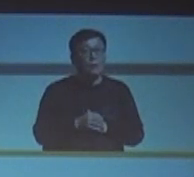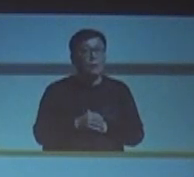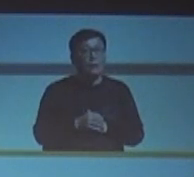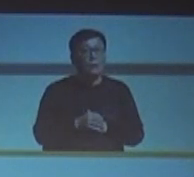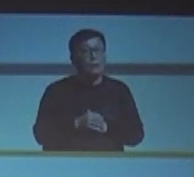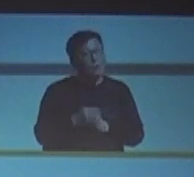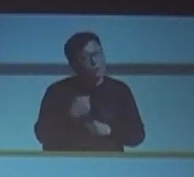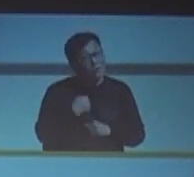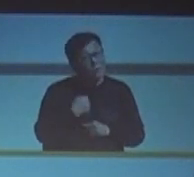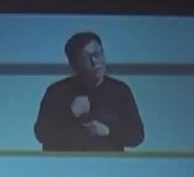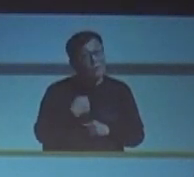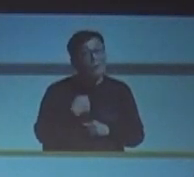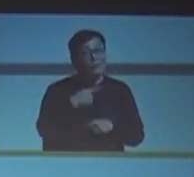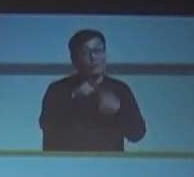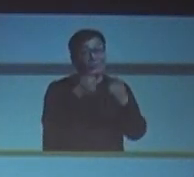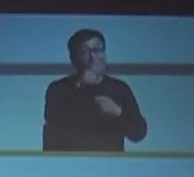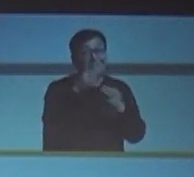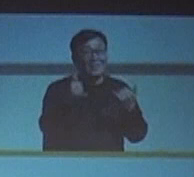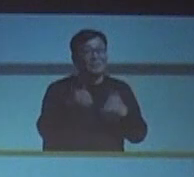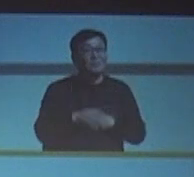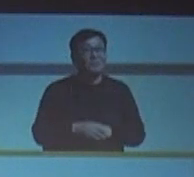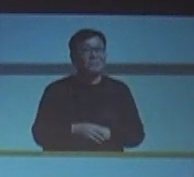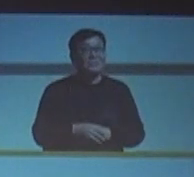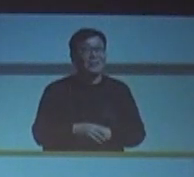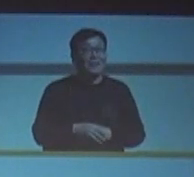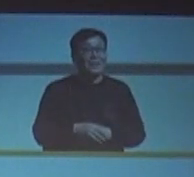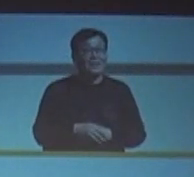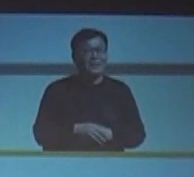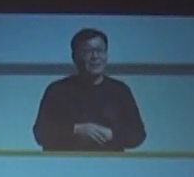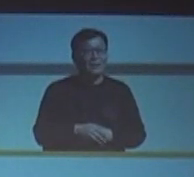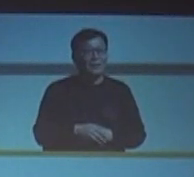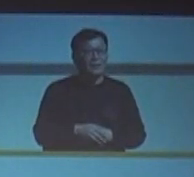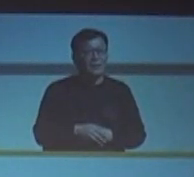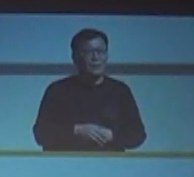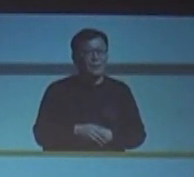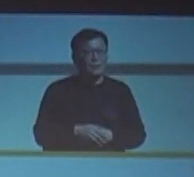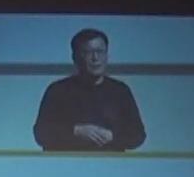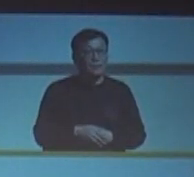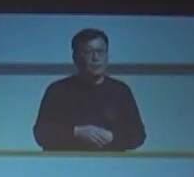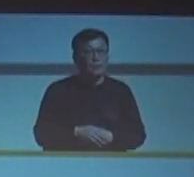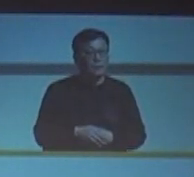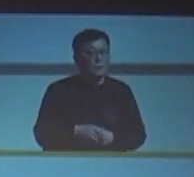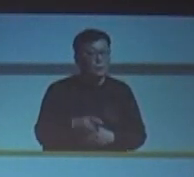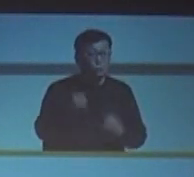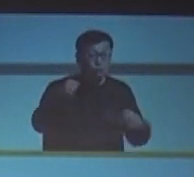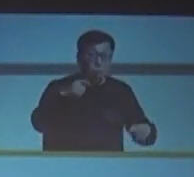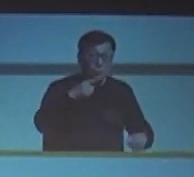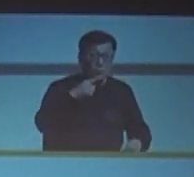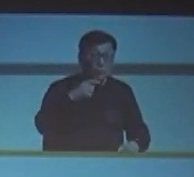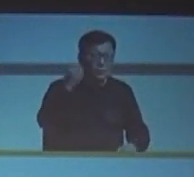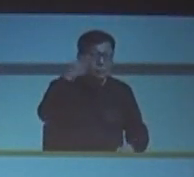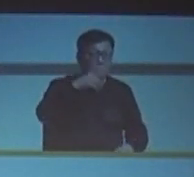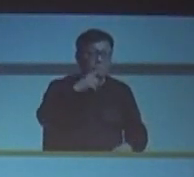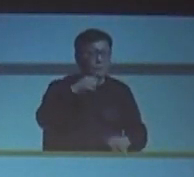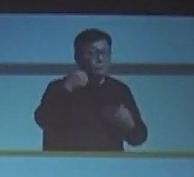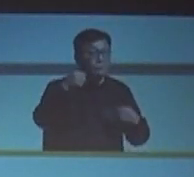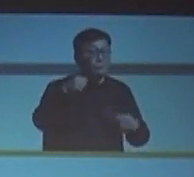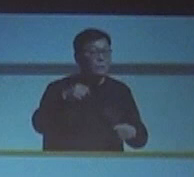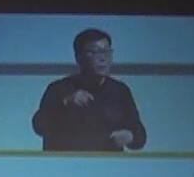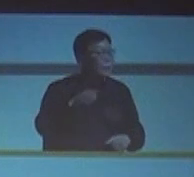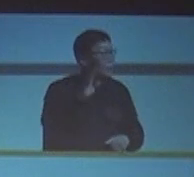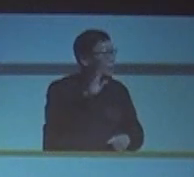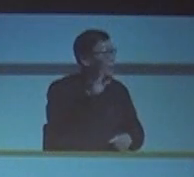아, 아 네. 네. 네. 춤 한번 보여주시면 춤 한번 보여주세요. 아, 춤을 추시라고요?